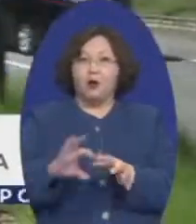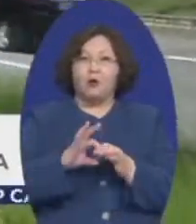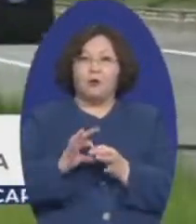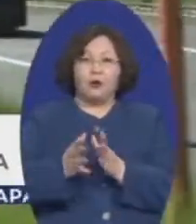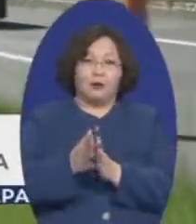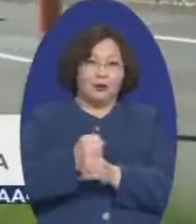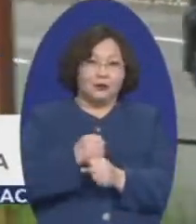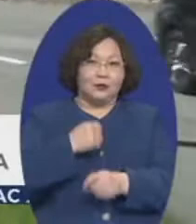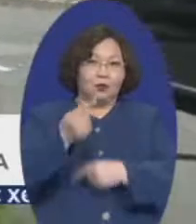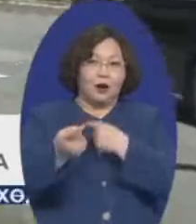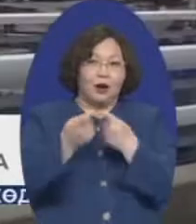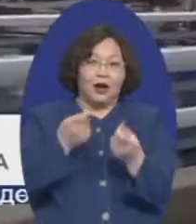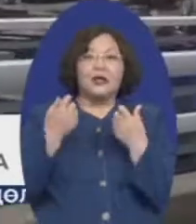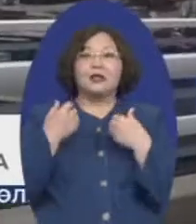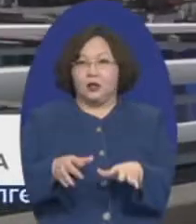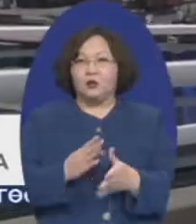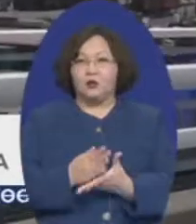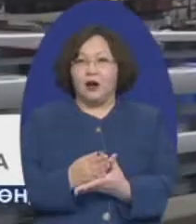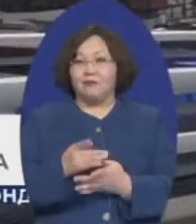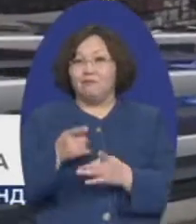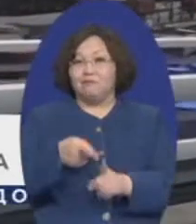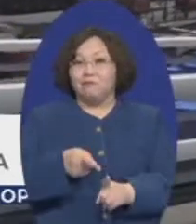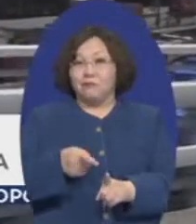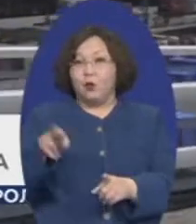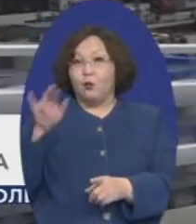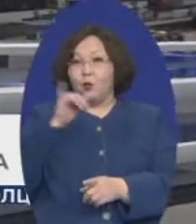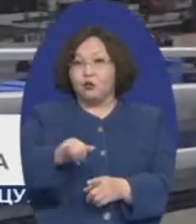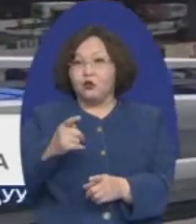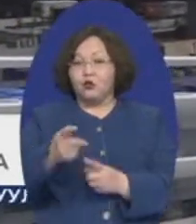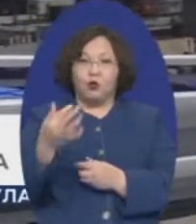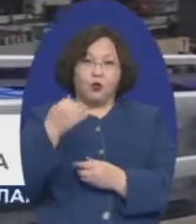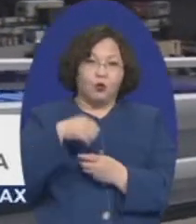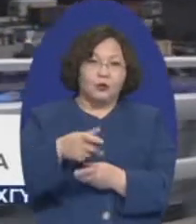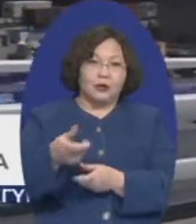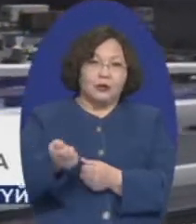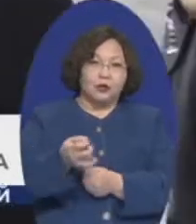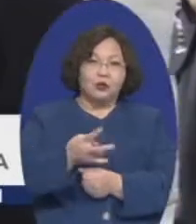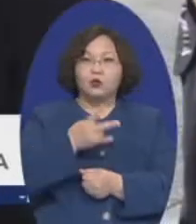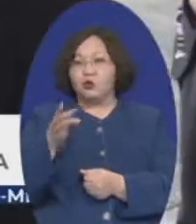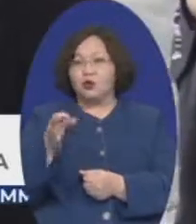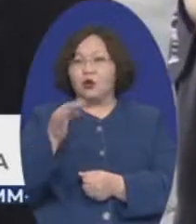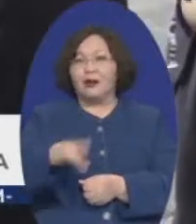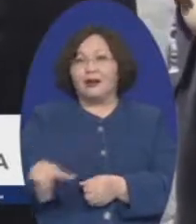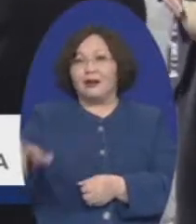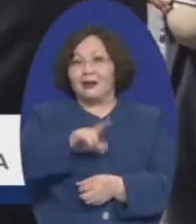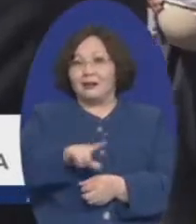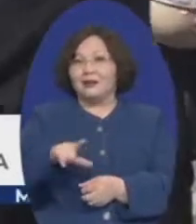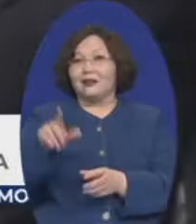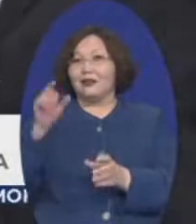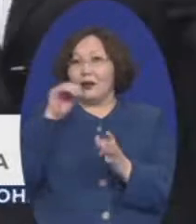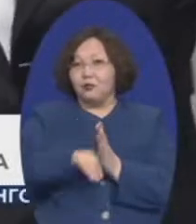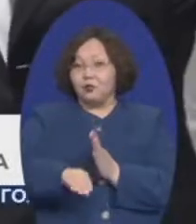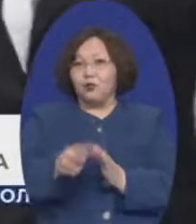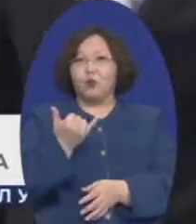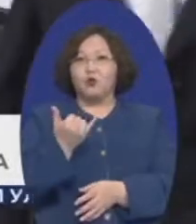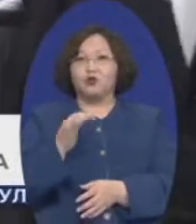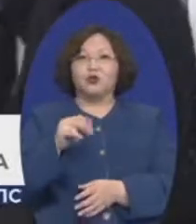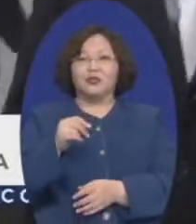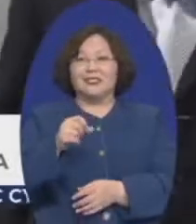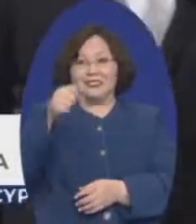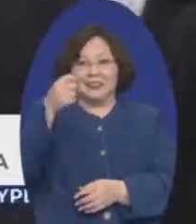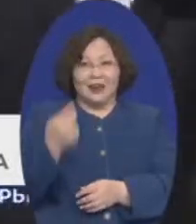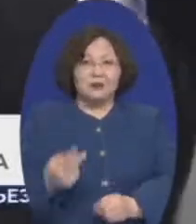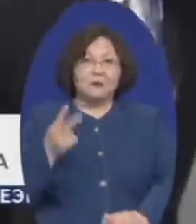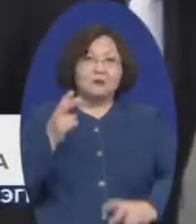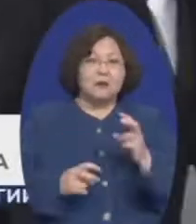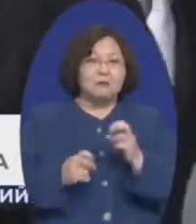хэрэгжүүлэхэд хамтран ажиллах талаар ярилцсан. Энэ чиглэлд Японы хөрөнгө оруулалтыг татах нүүрсний орд газруудыг түшиглэн ус төрөгчийн